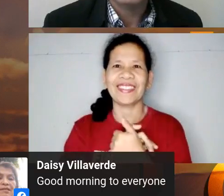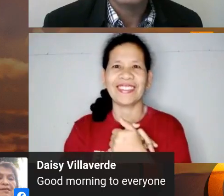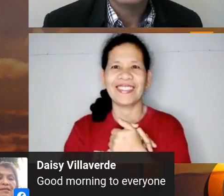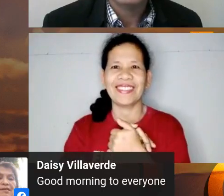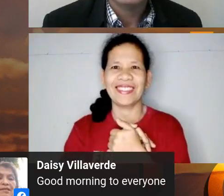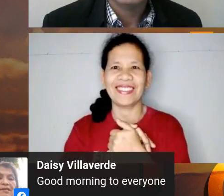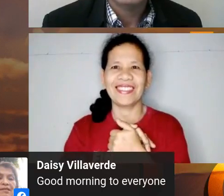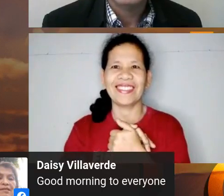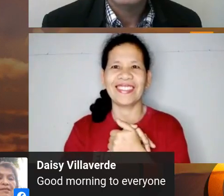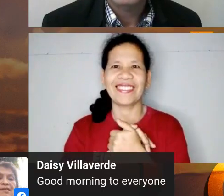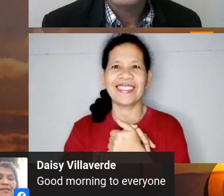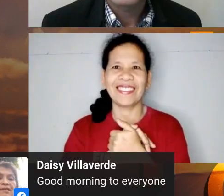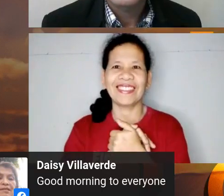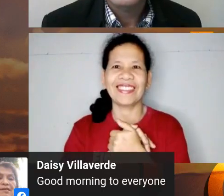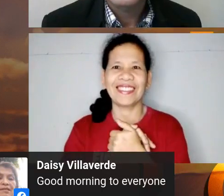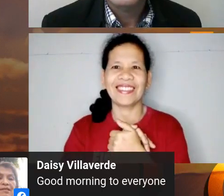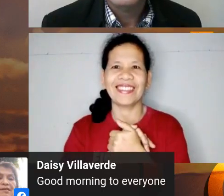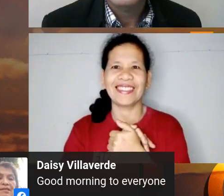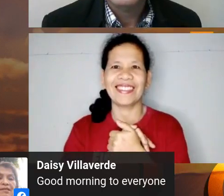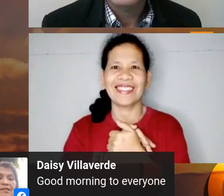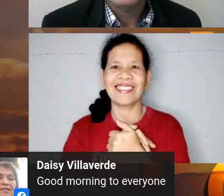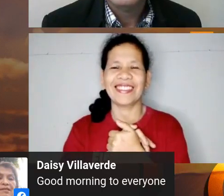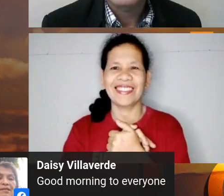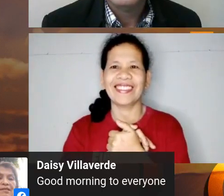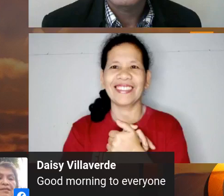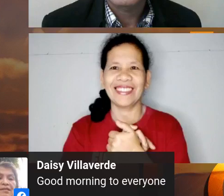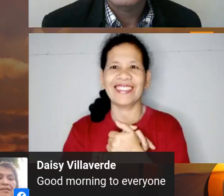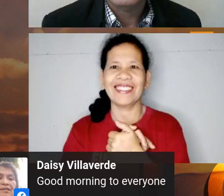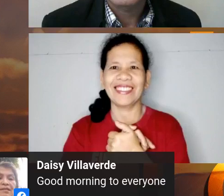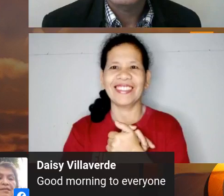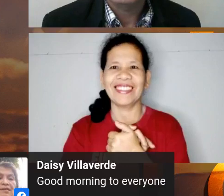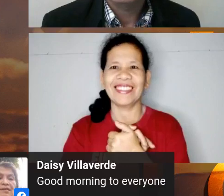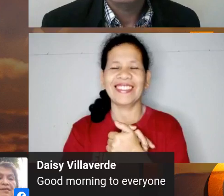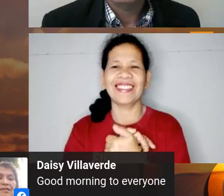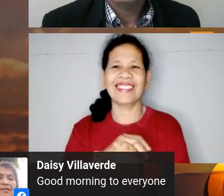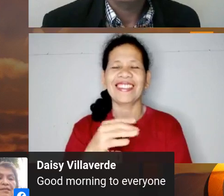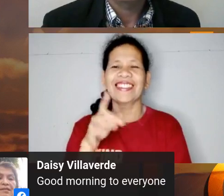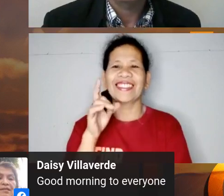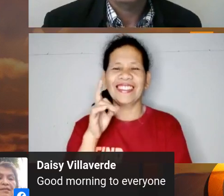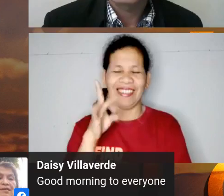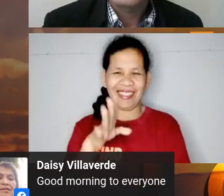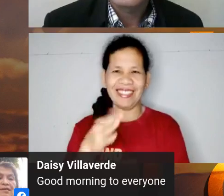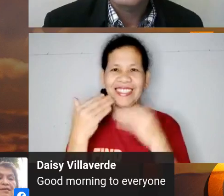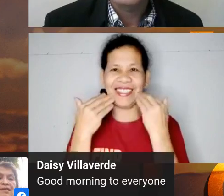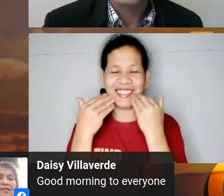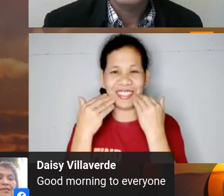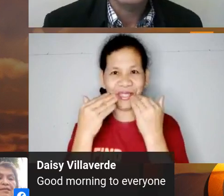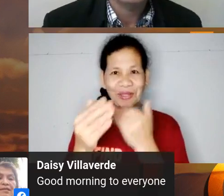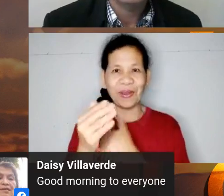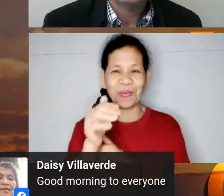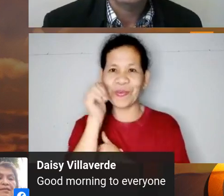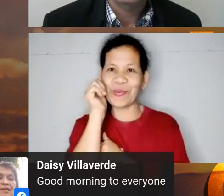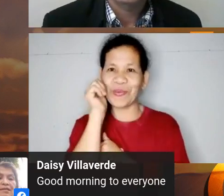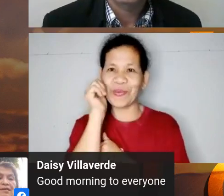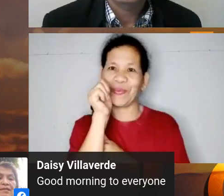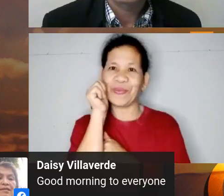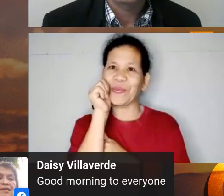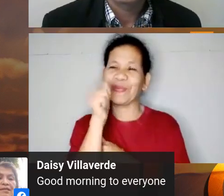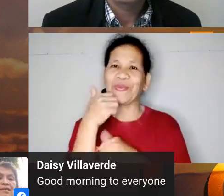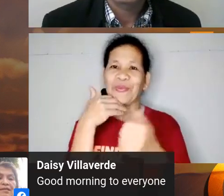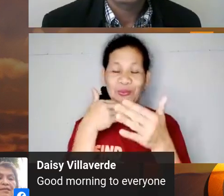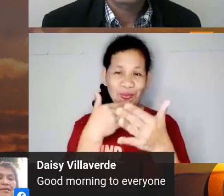Ito pinasasalamat sa ating mahal na Diyos ay ang kanya pong kabutihan na siya nagpapadala ng kanyang mensahero sa